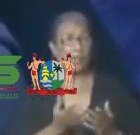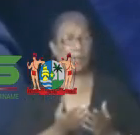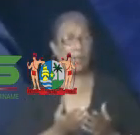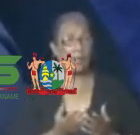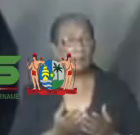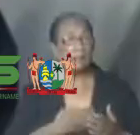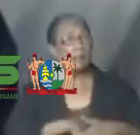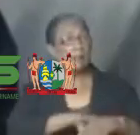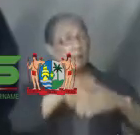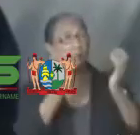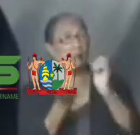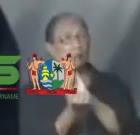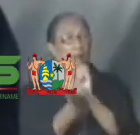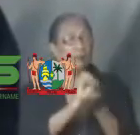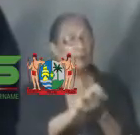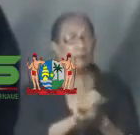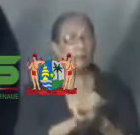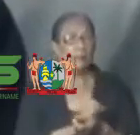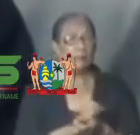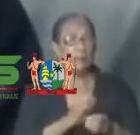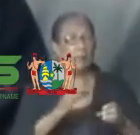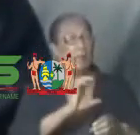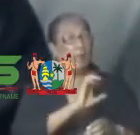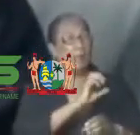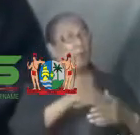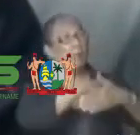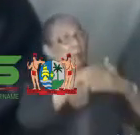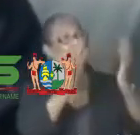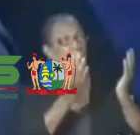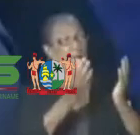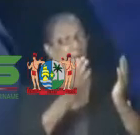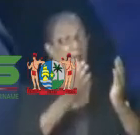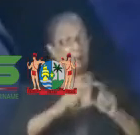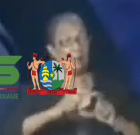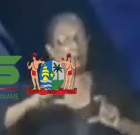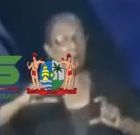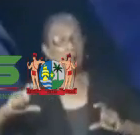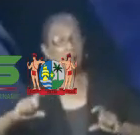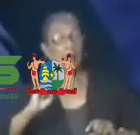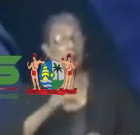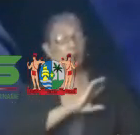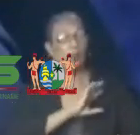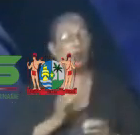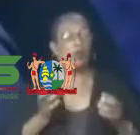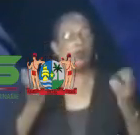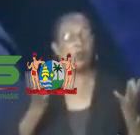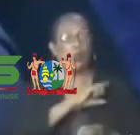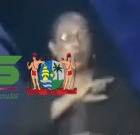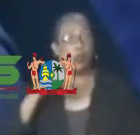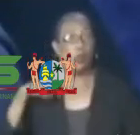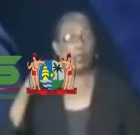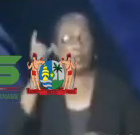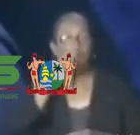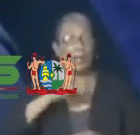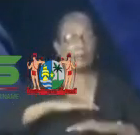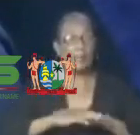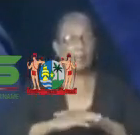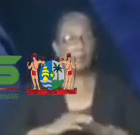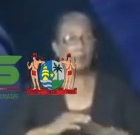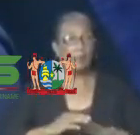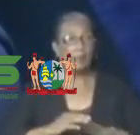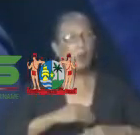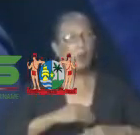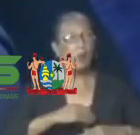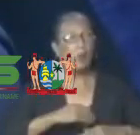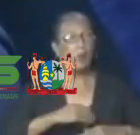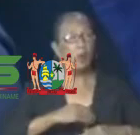climate financing, carbon credit strategy, maar ook hoe wij als land onze natuurlijke hulpbronnen goed kunnen